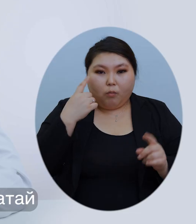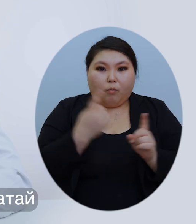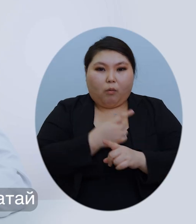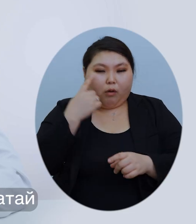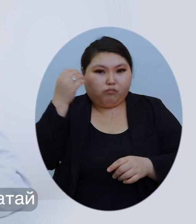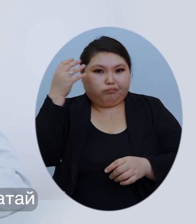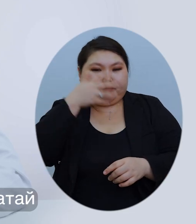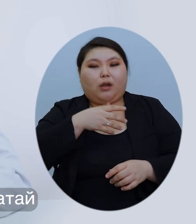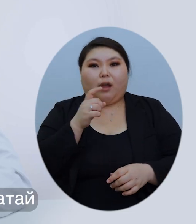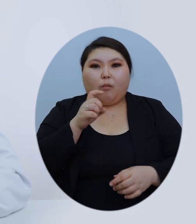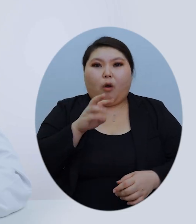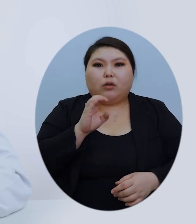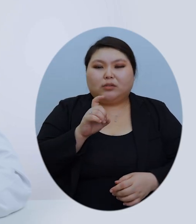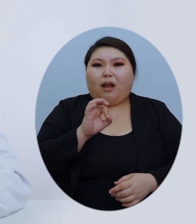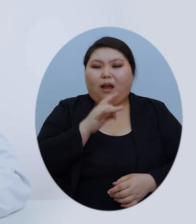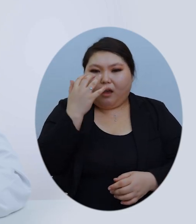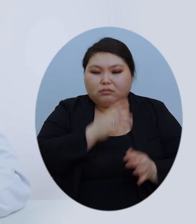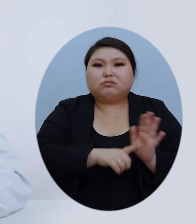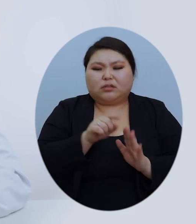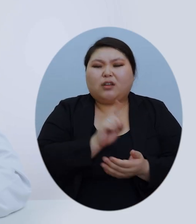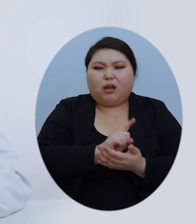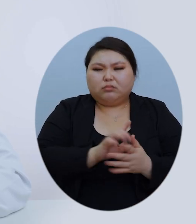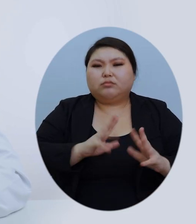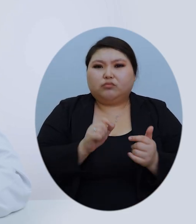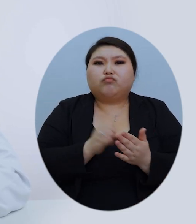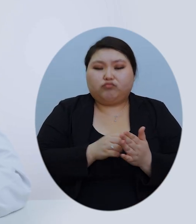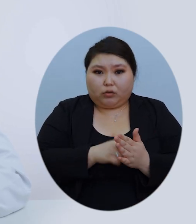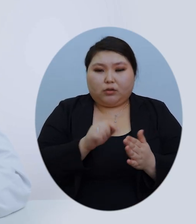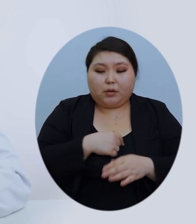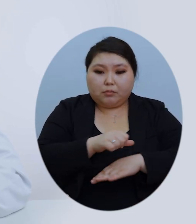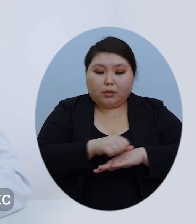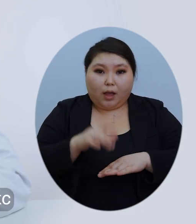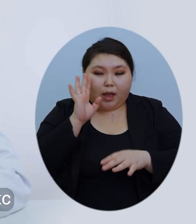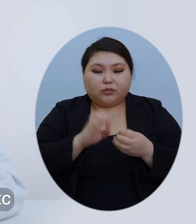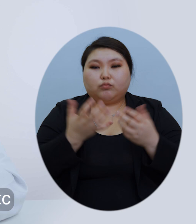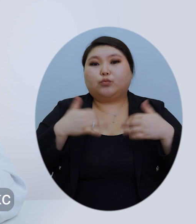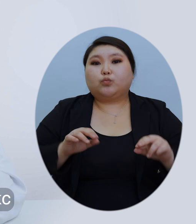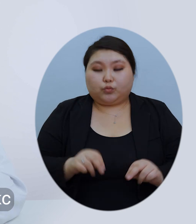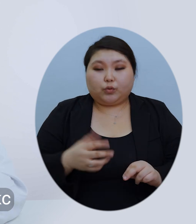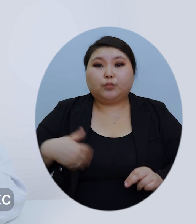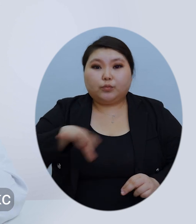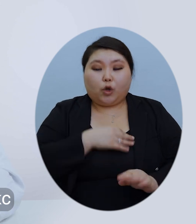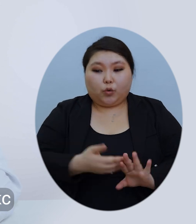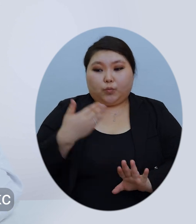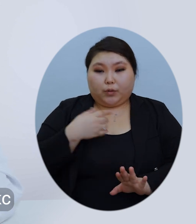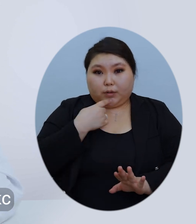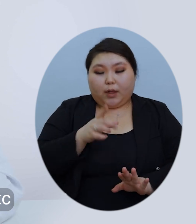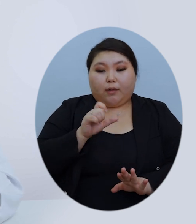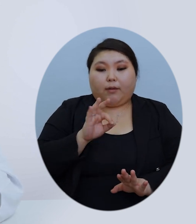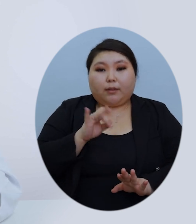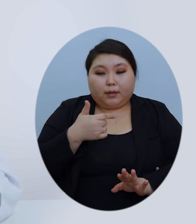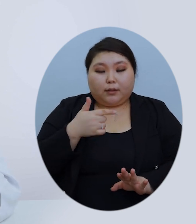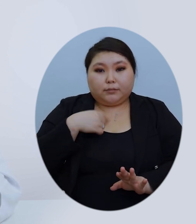учраас зайлшгүй эмчлэх шаардлагатай өвчний тоонд орно. Птозыг мэс заслын аргаар эмчилдэг. Бидний өмнө ярьсан эвэрлэгийн